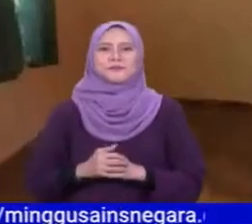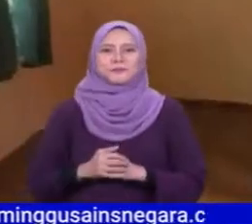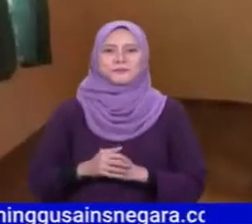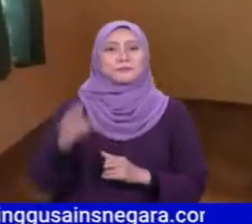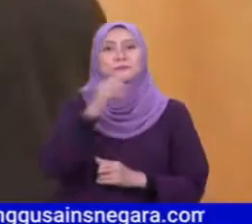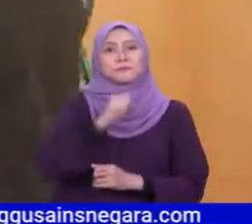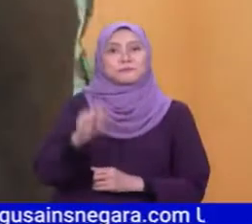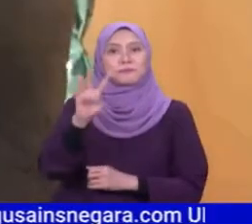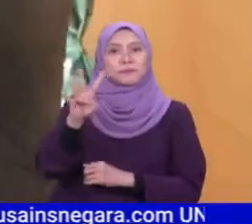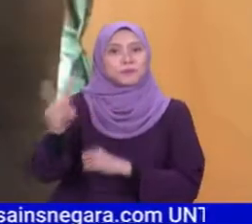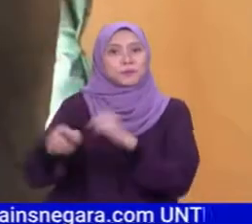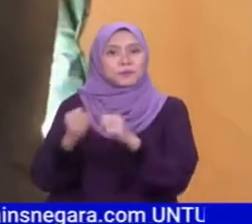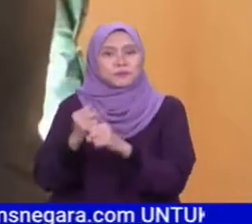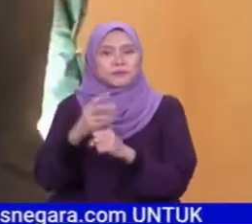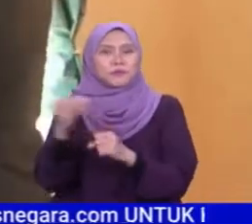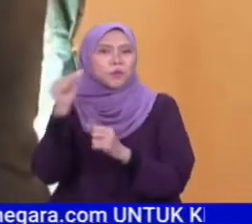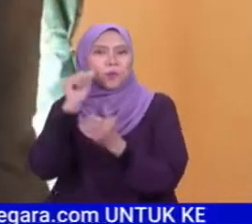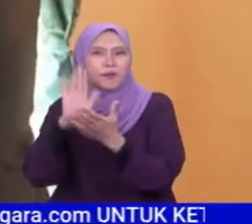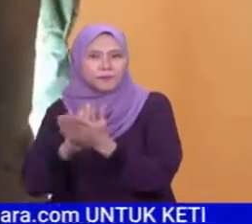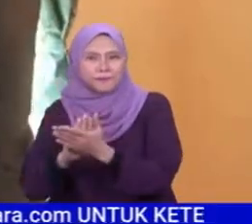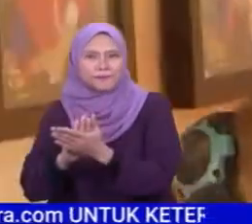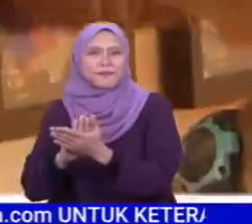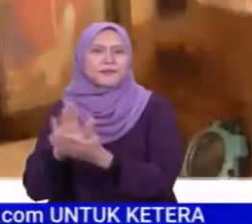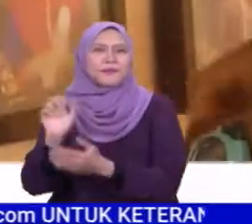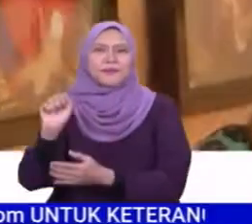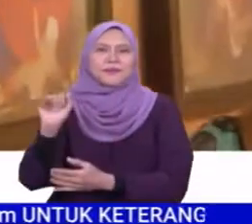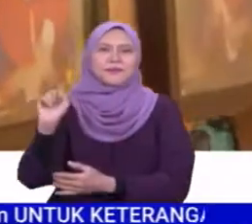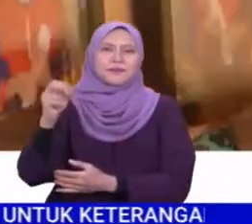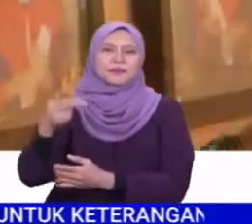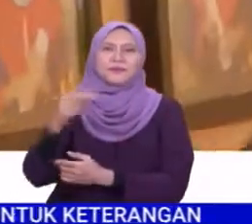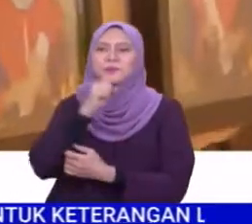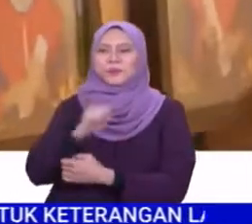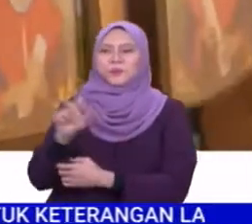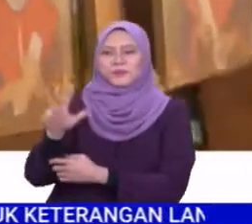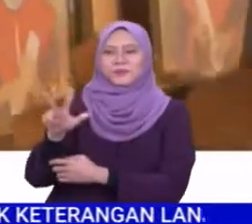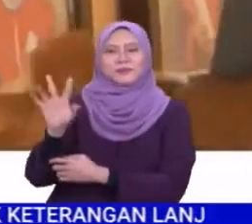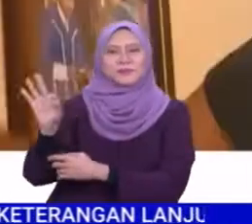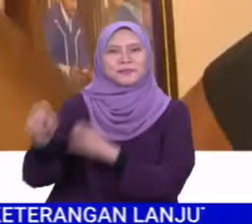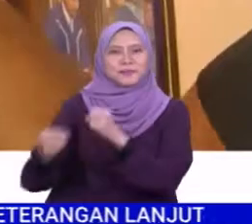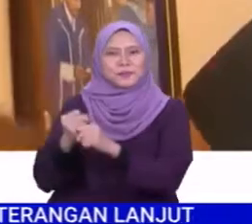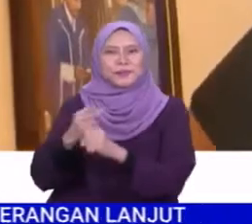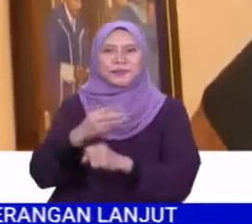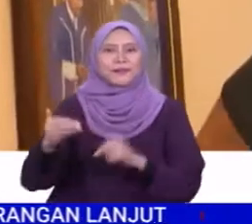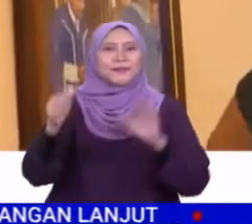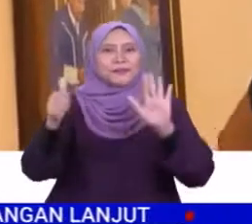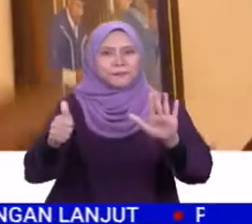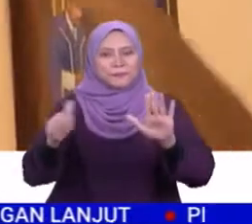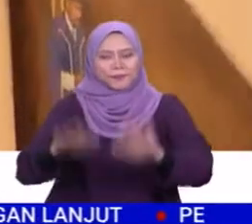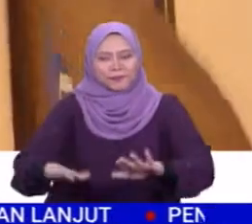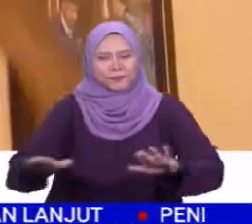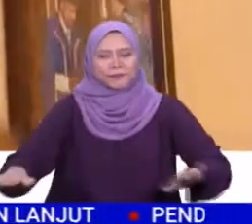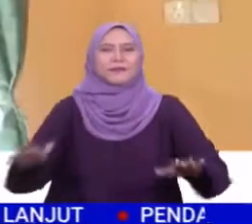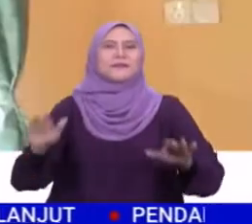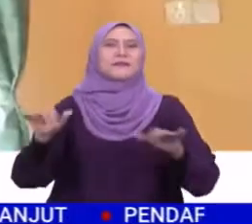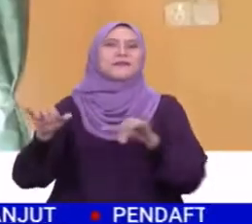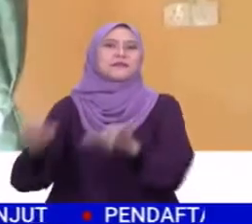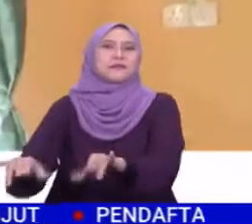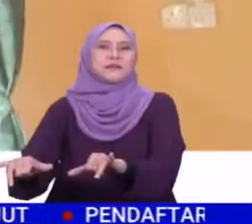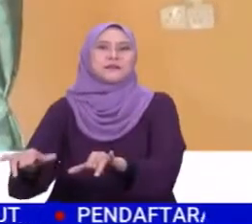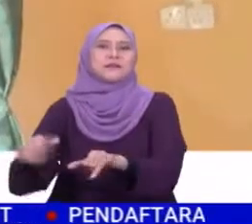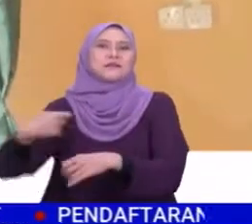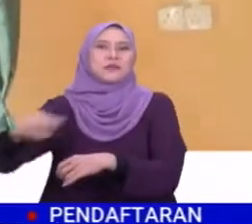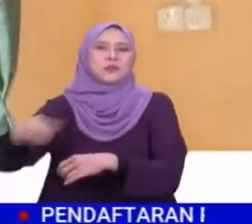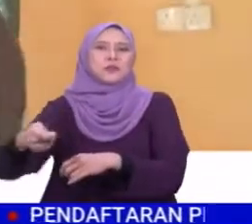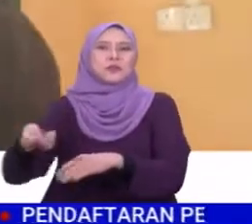42 tahun, bersama isteri Aisyah Chang Abdullah, 39 tahun dan 6 anak mereka sebelum ini tinggal menyewa.